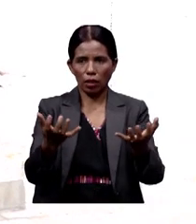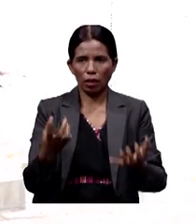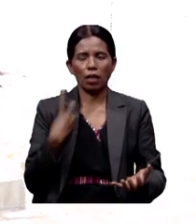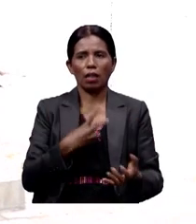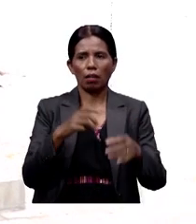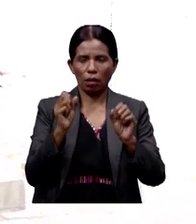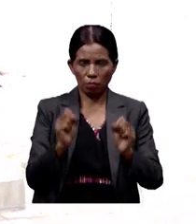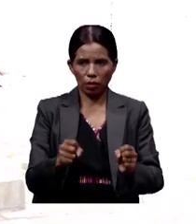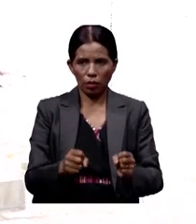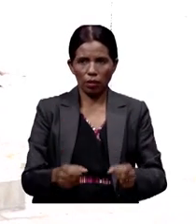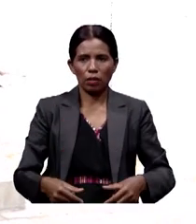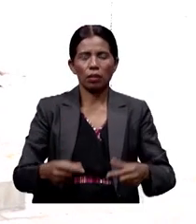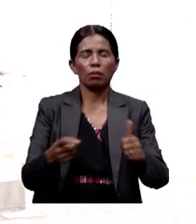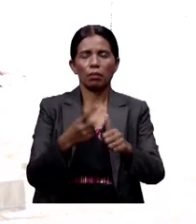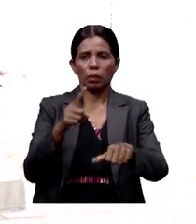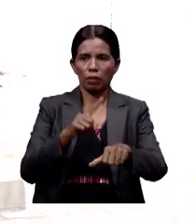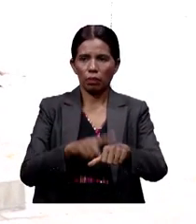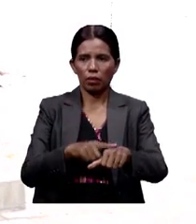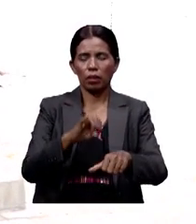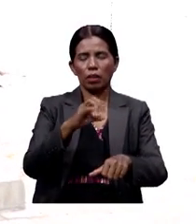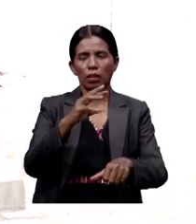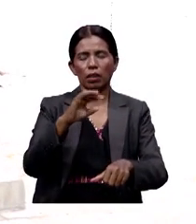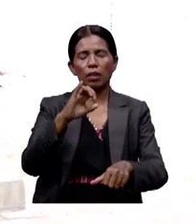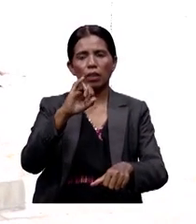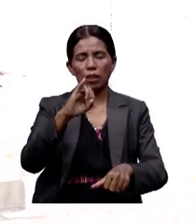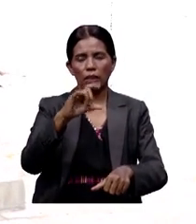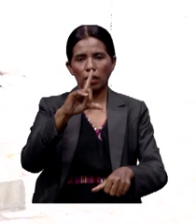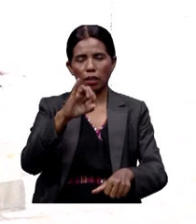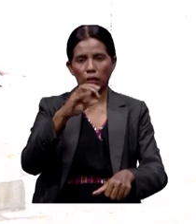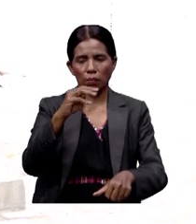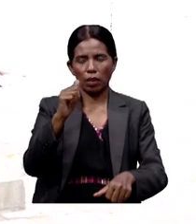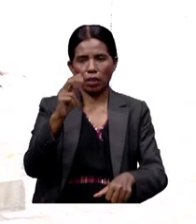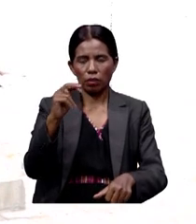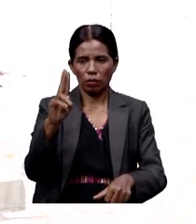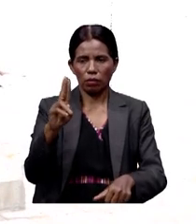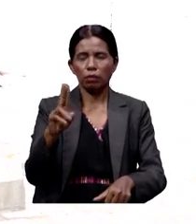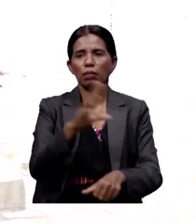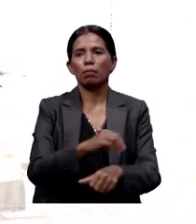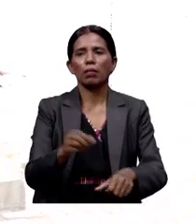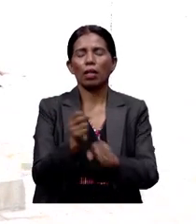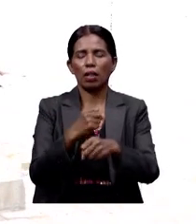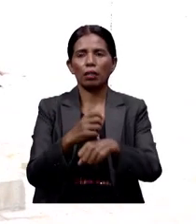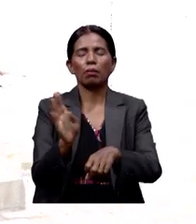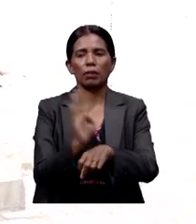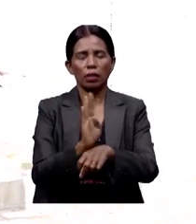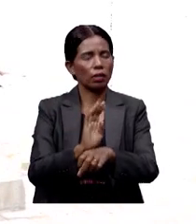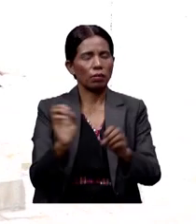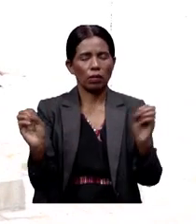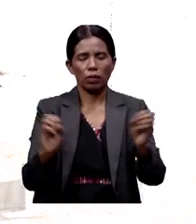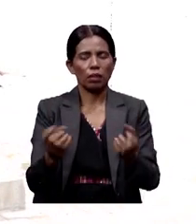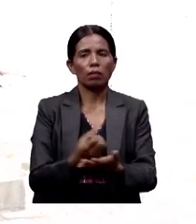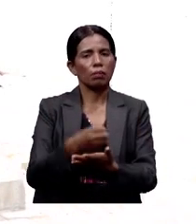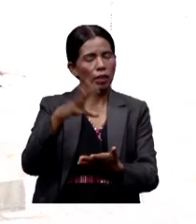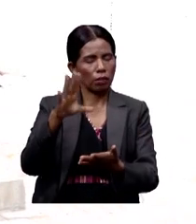bele, foi primera vez mak ilmanu nene, bele negosi, laos buka riku lai, buka